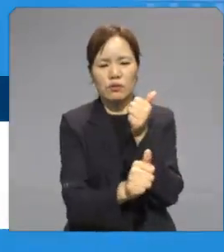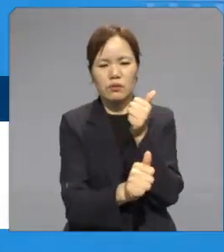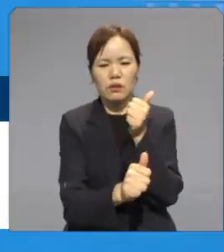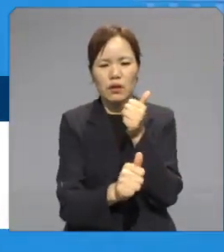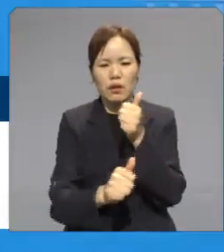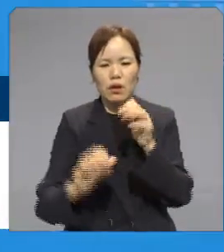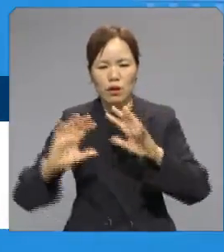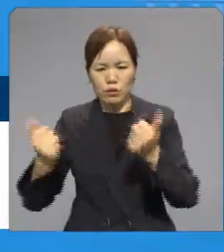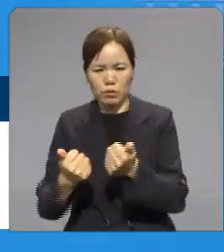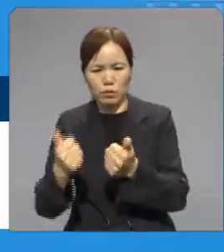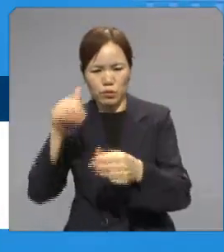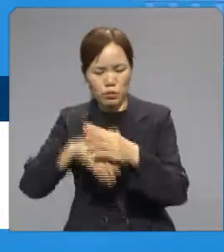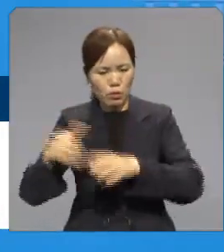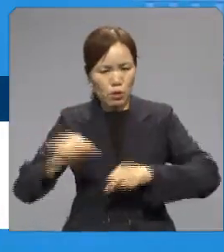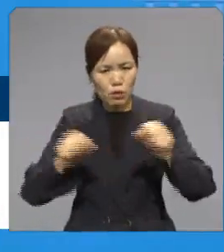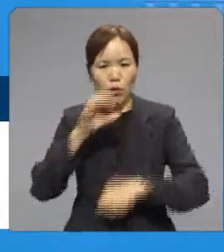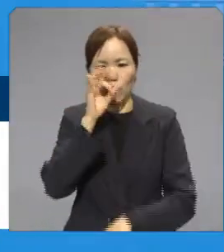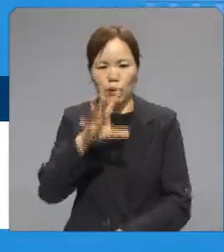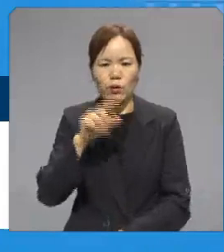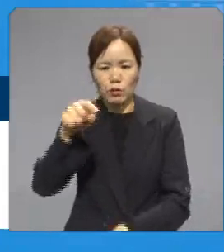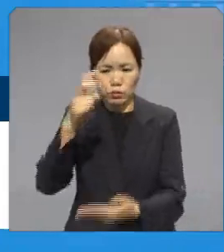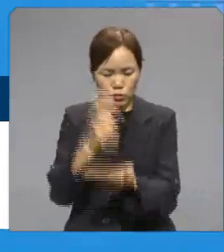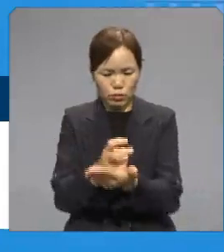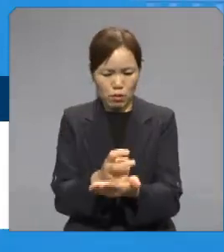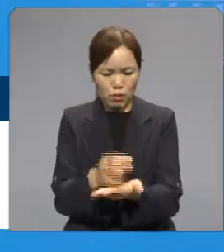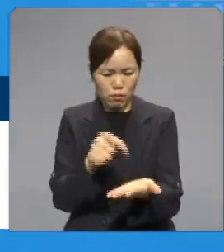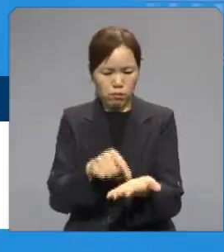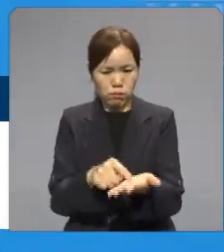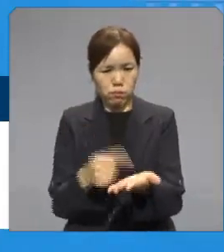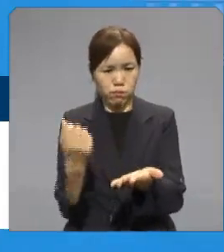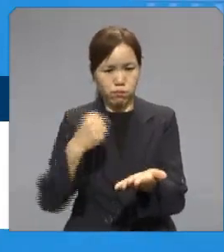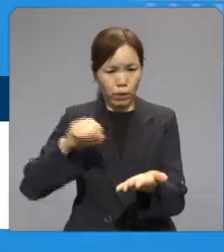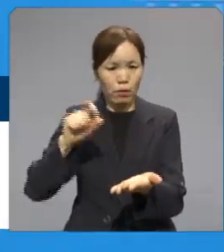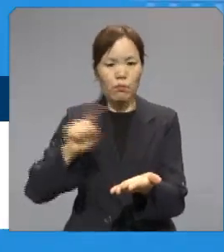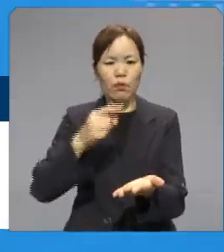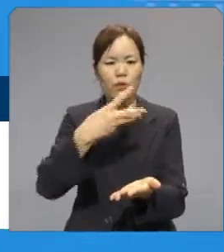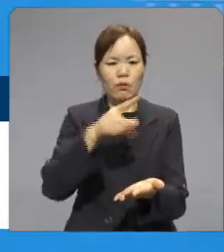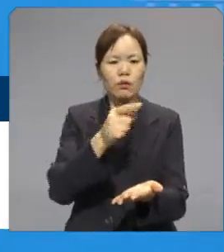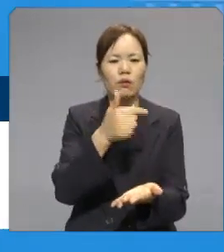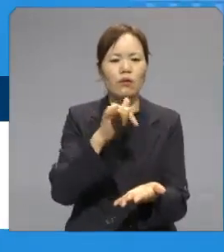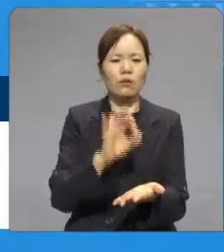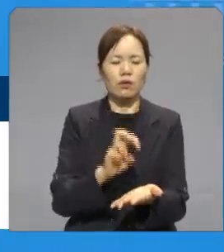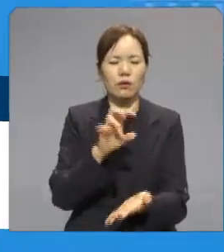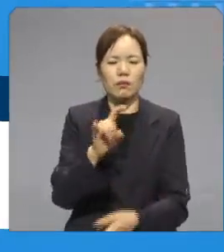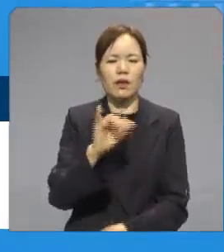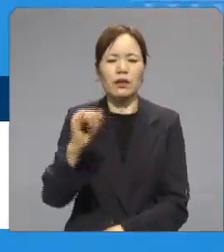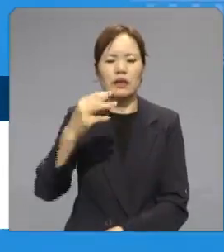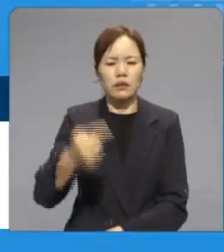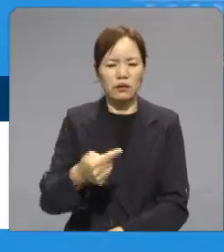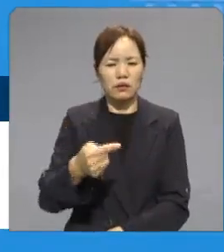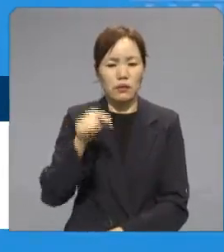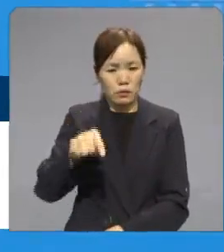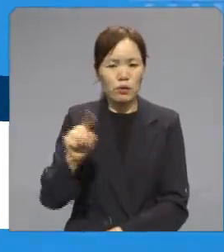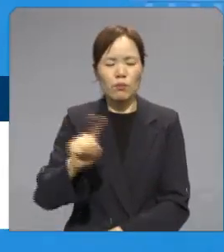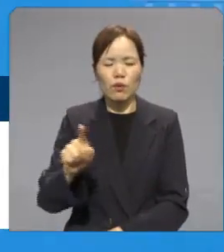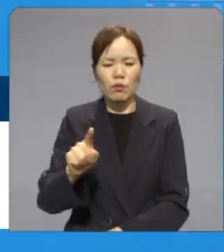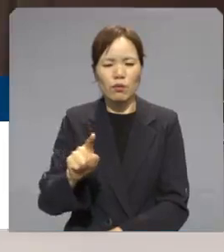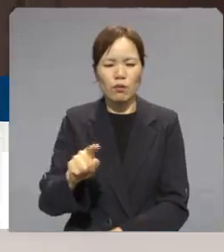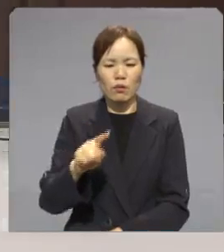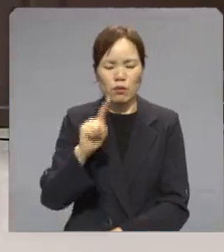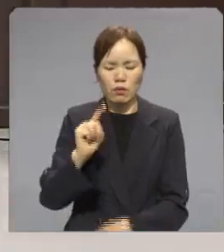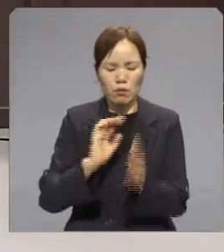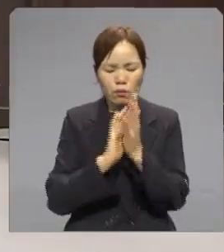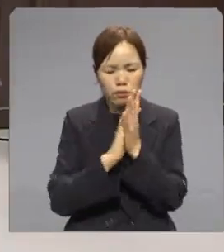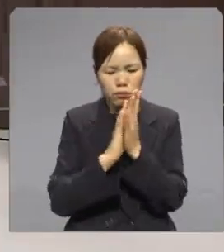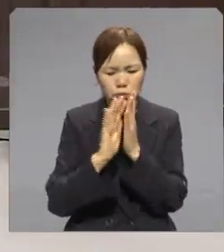성건동 할 수가 없어요 그 규정에 명백히 걸리는게 러닝메이트 제고 러닝메이트 제는 한 마디로 줄세우는거다